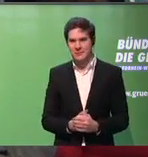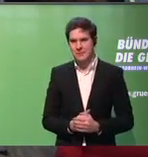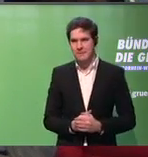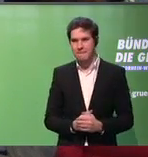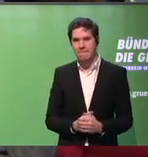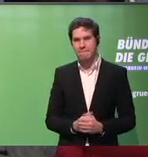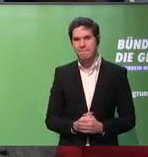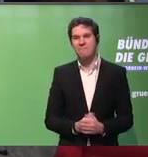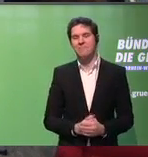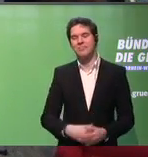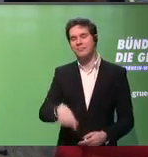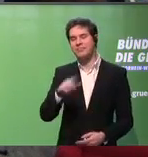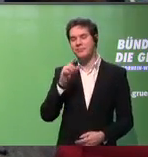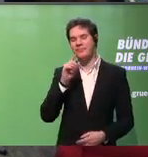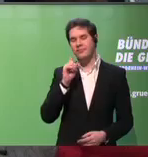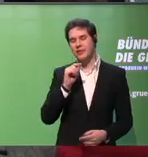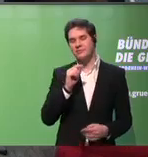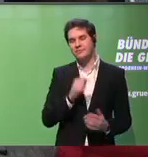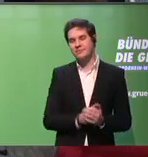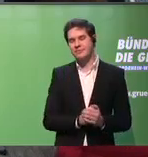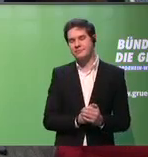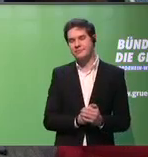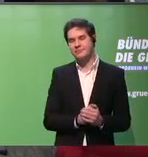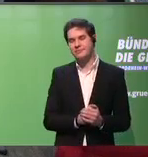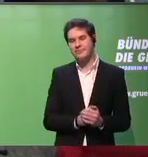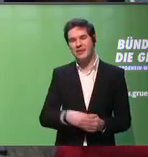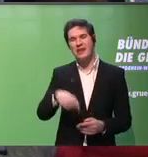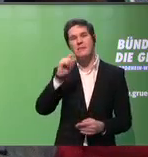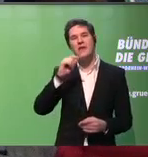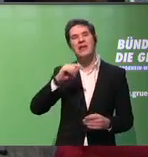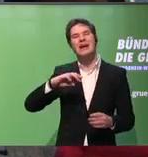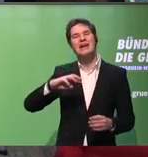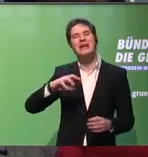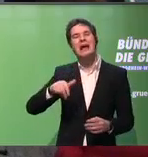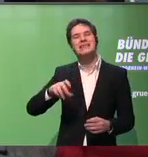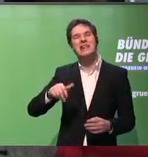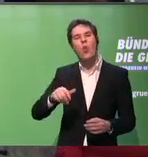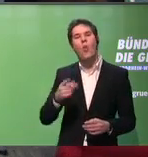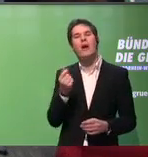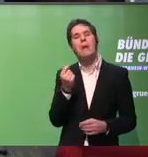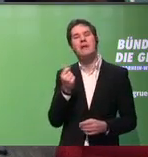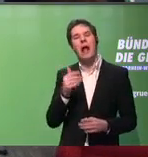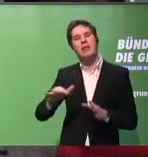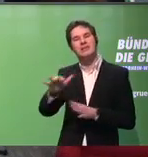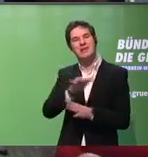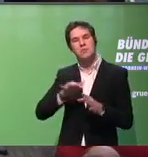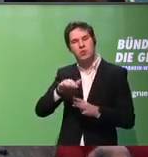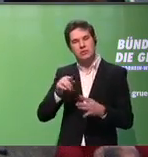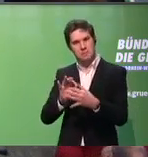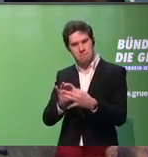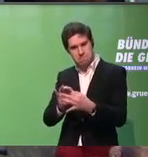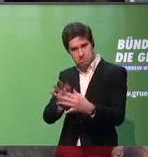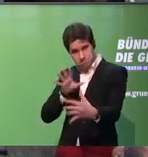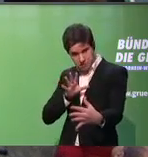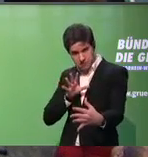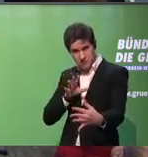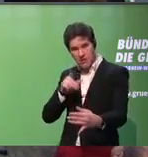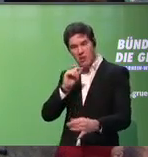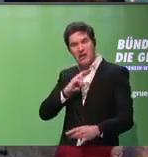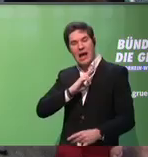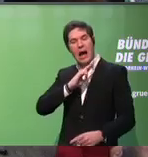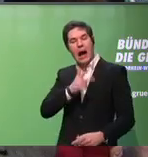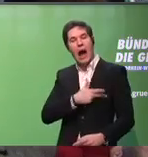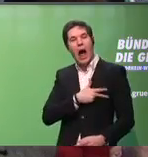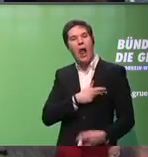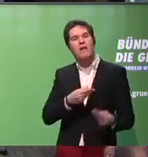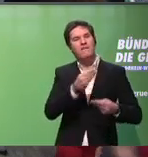Inwieweit kann die Entkopplung des Casino-Kapitalismus von der Realwirtschaft